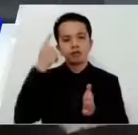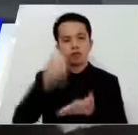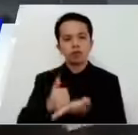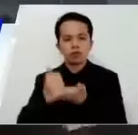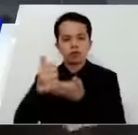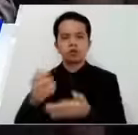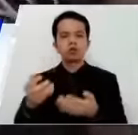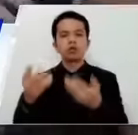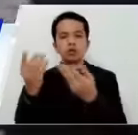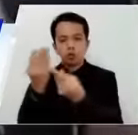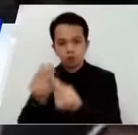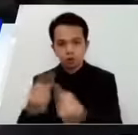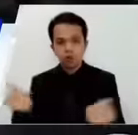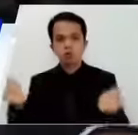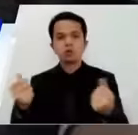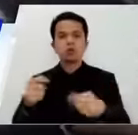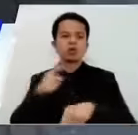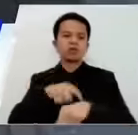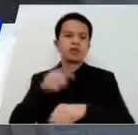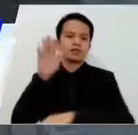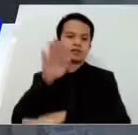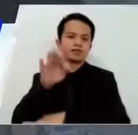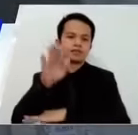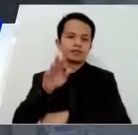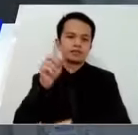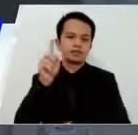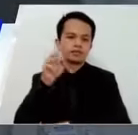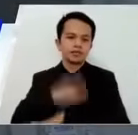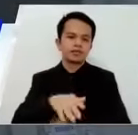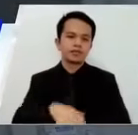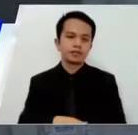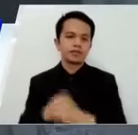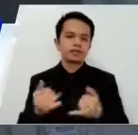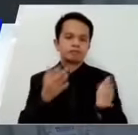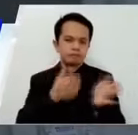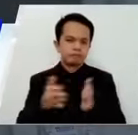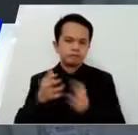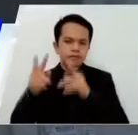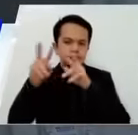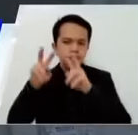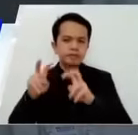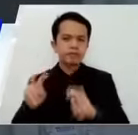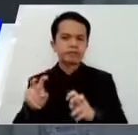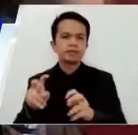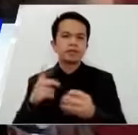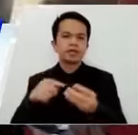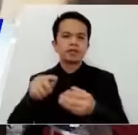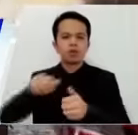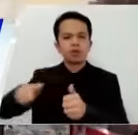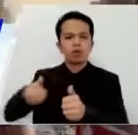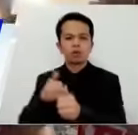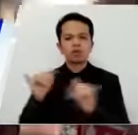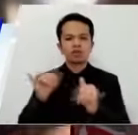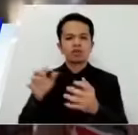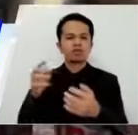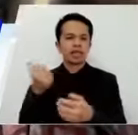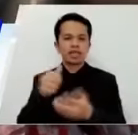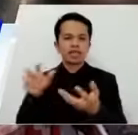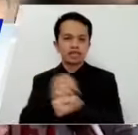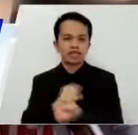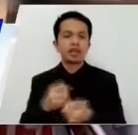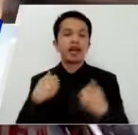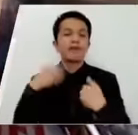apoy bago mag-1:30 ng hapon. Patuloy na iniimbestigan ang sige ng sunog at halaga ng pinsala. May mga witnesses kasi tayo